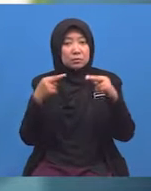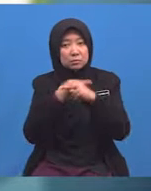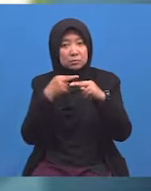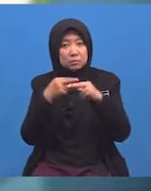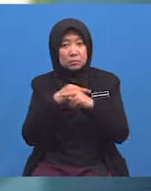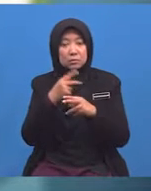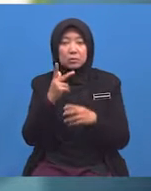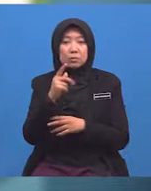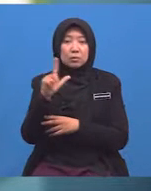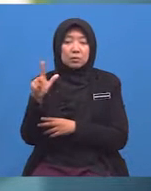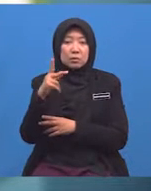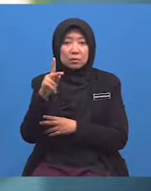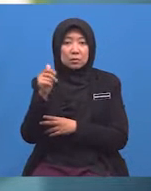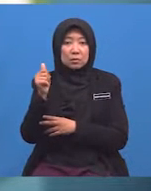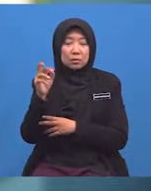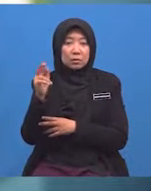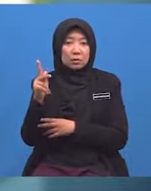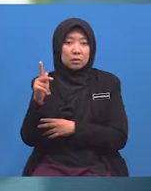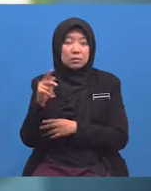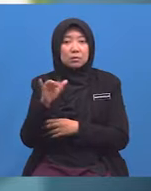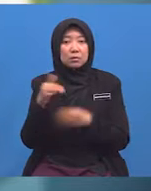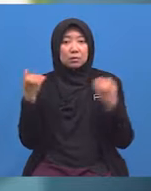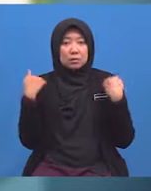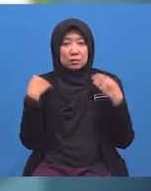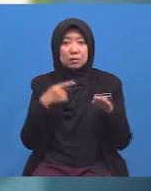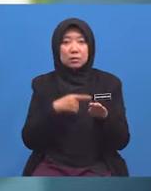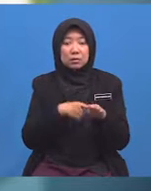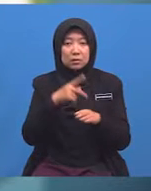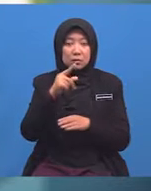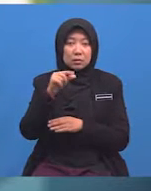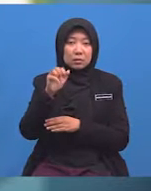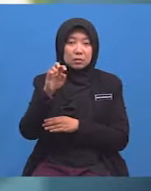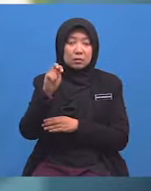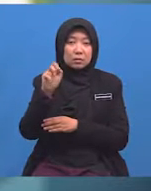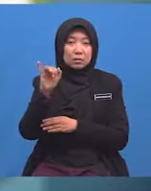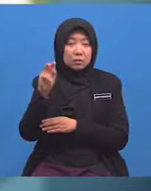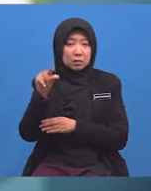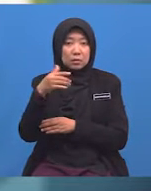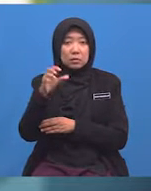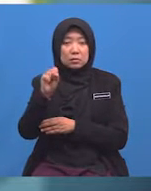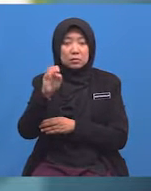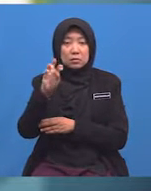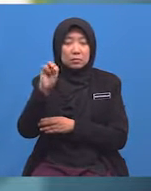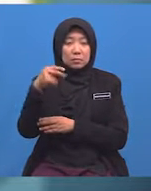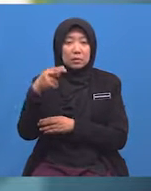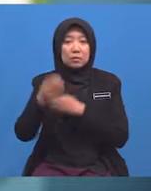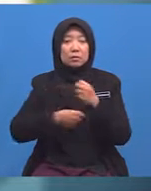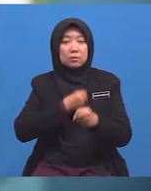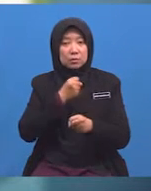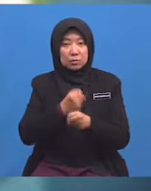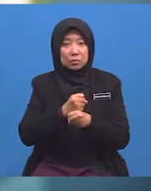Raya Kuala Lumpur Karak yang berada di Genting Sempah yang berlaku pada